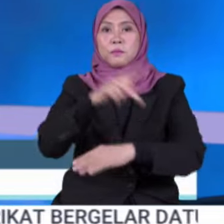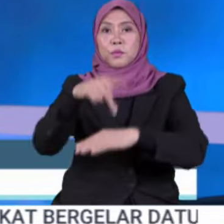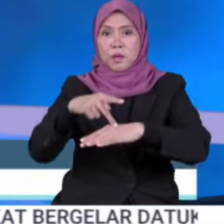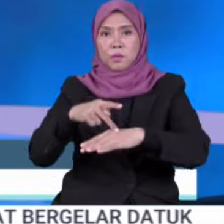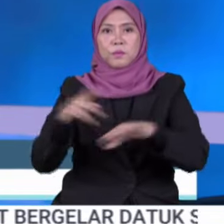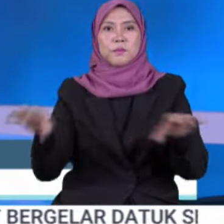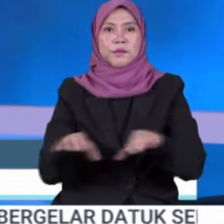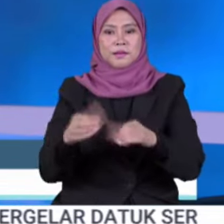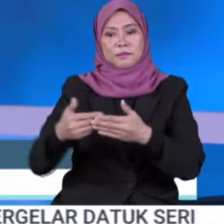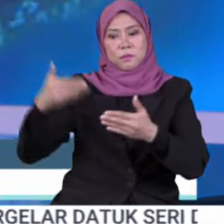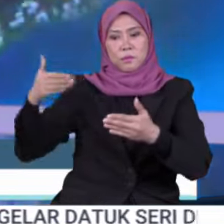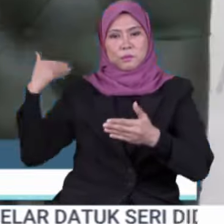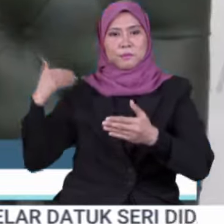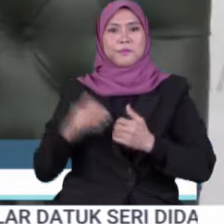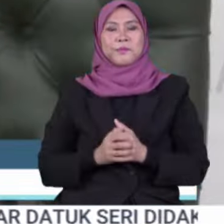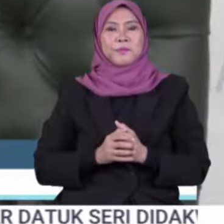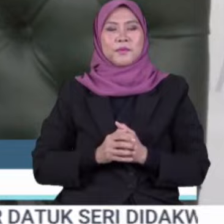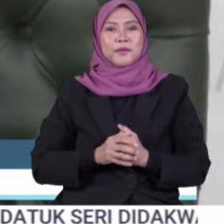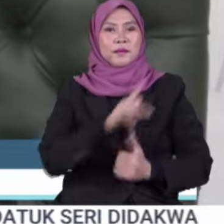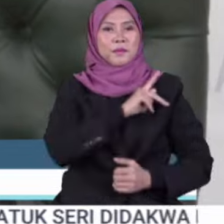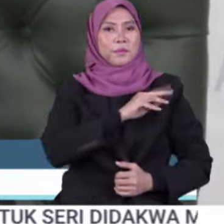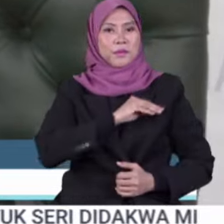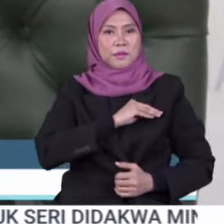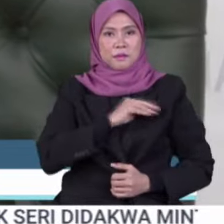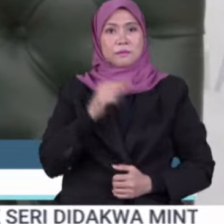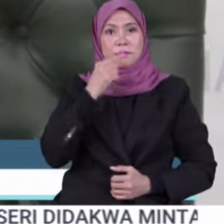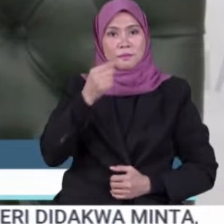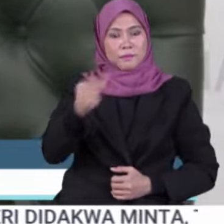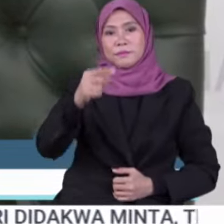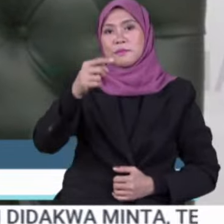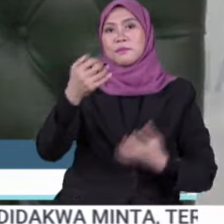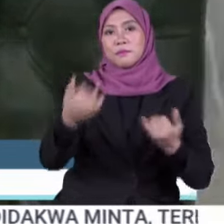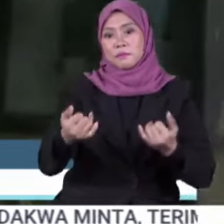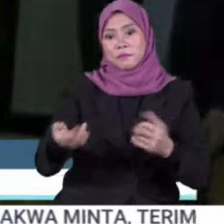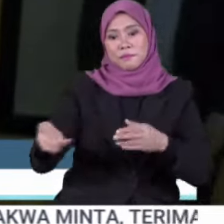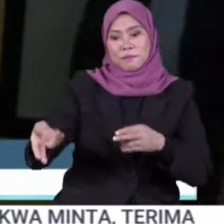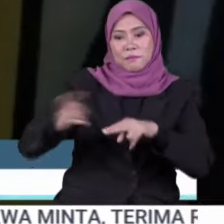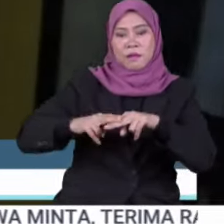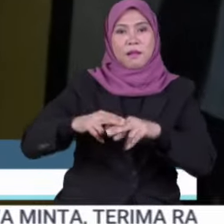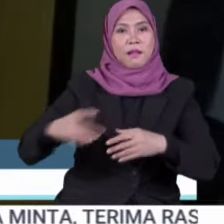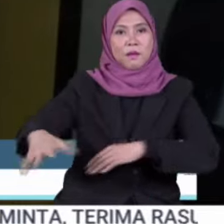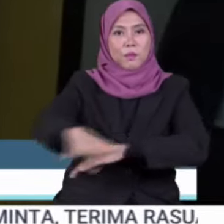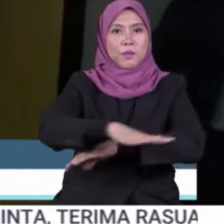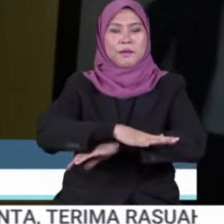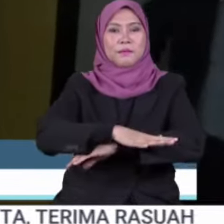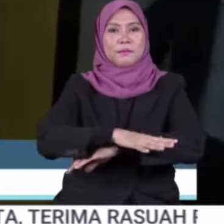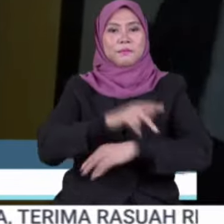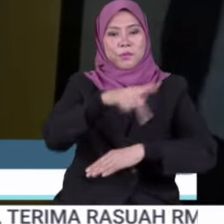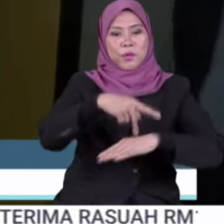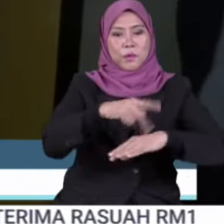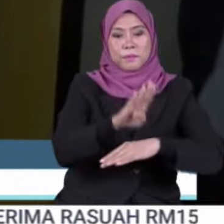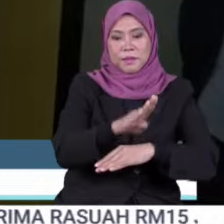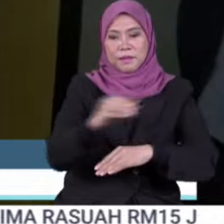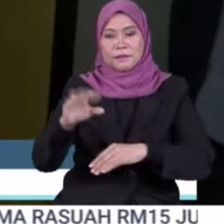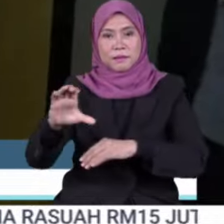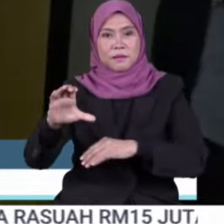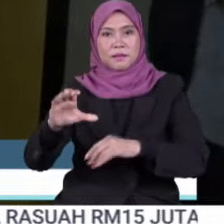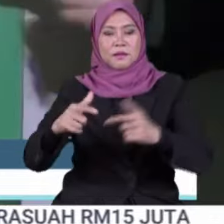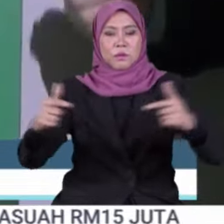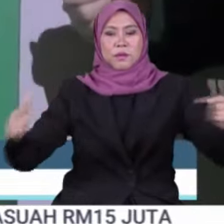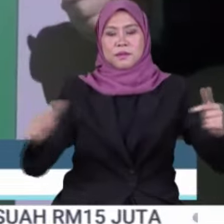sebelum ini. Ketua Menteri Chow Kon Yew menegaskan projek tambakan laut bagi Pulau B dan C masing-masing dengan